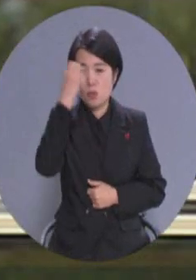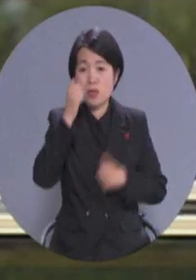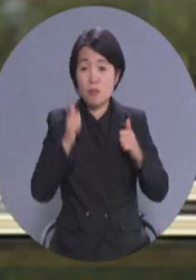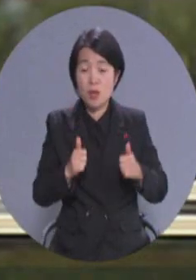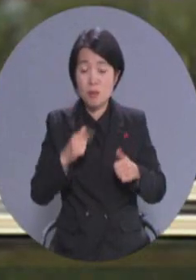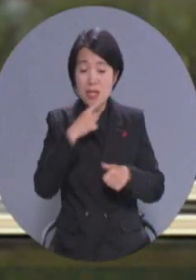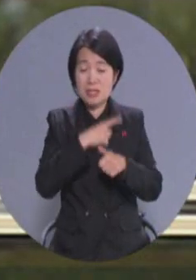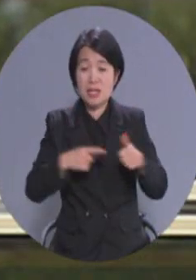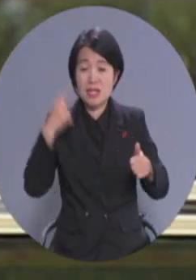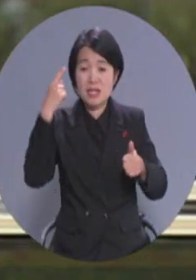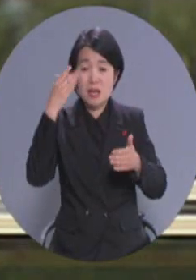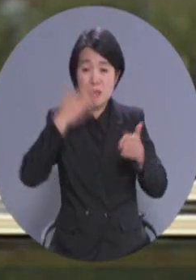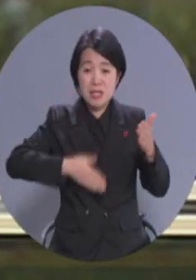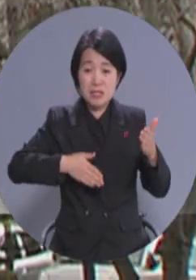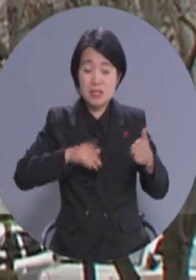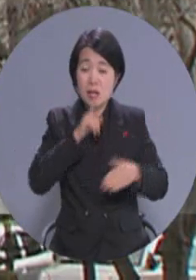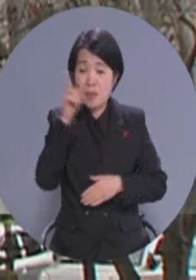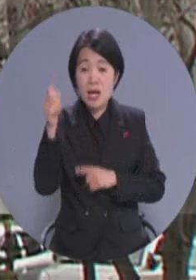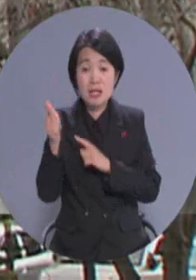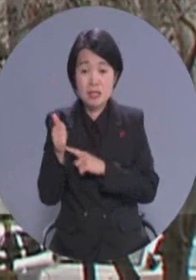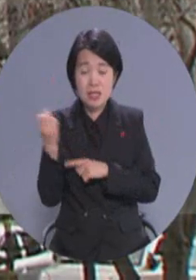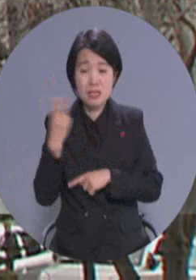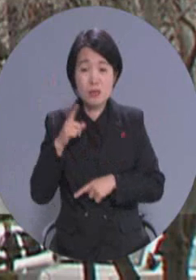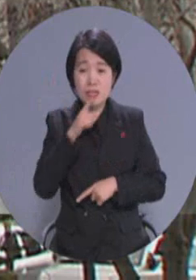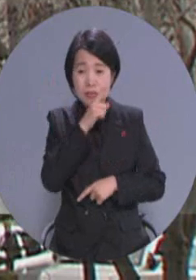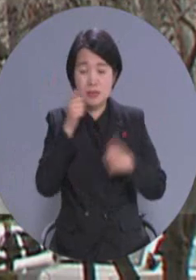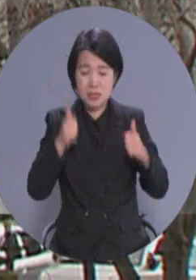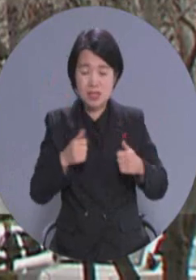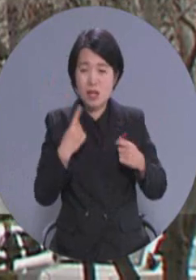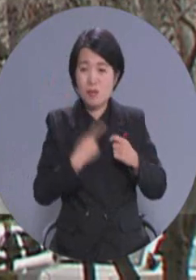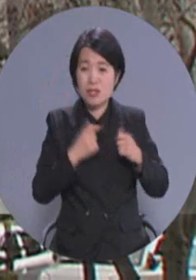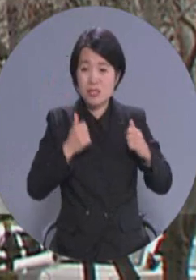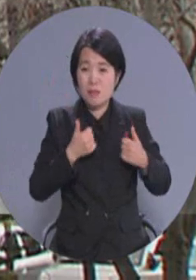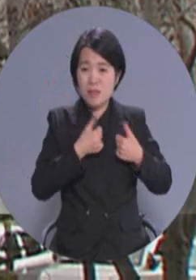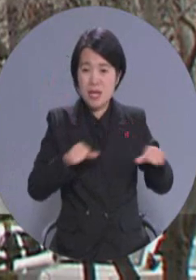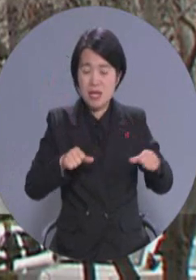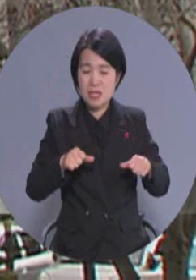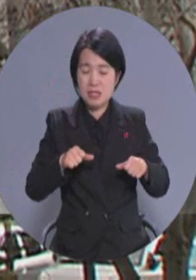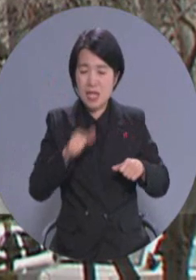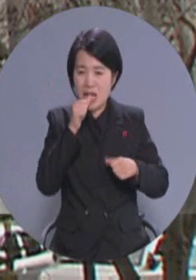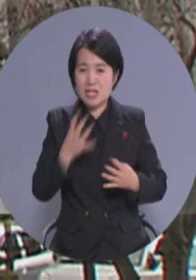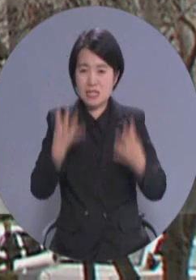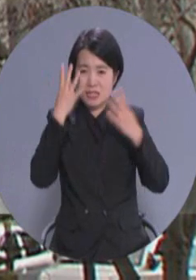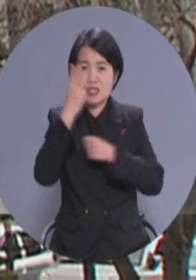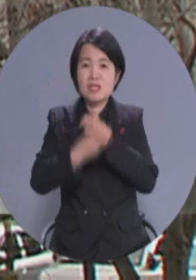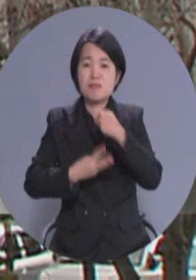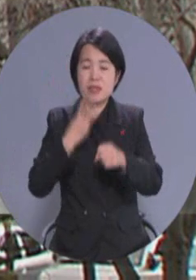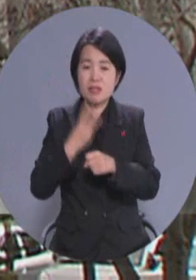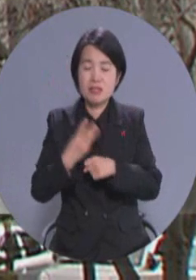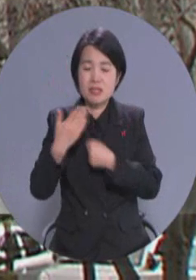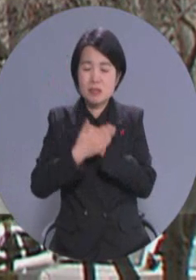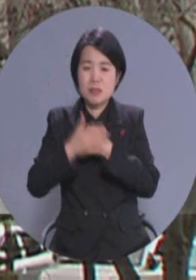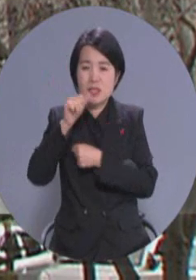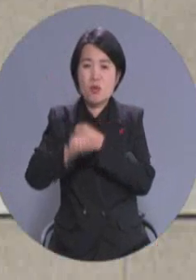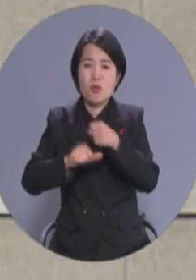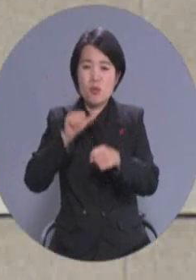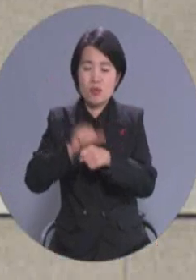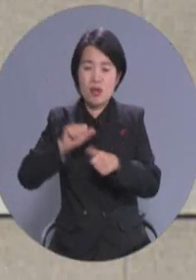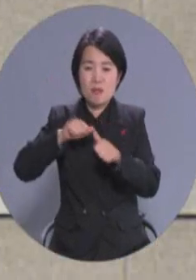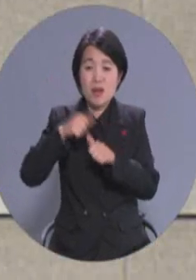감형됐다 50대 남성의 항소심에서 원심을 파기하고 징역 3년에 집행유에 5년으로